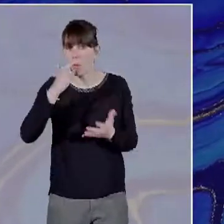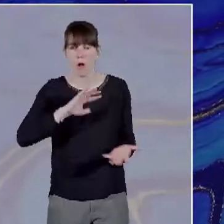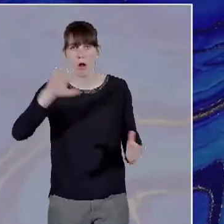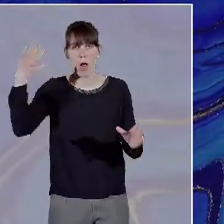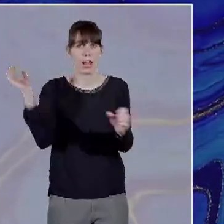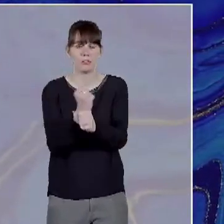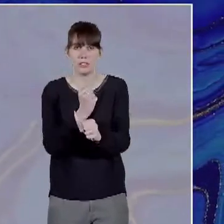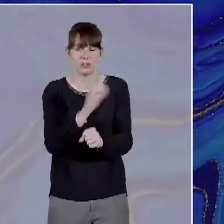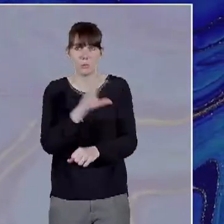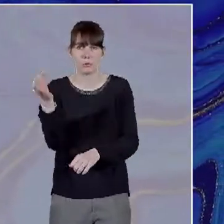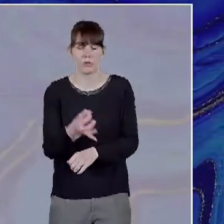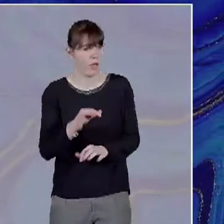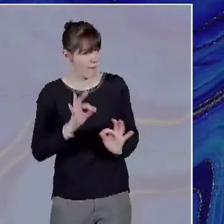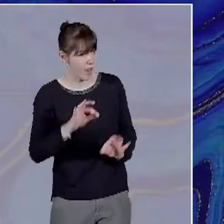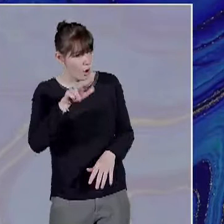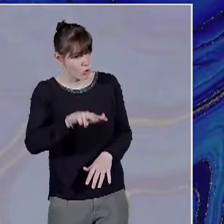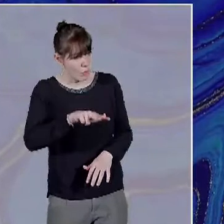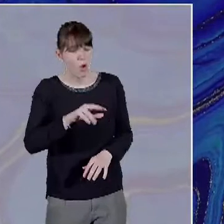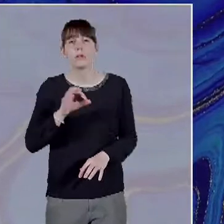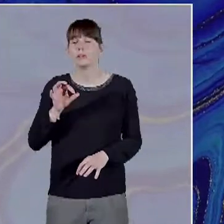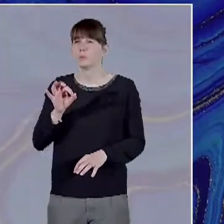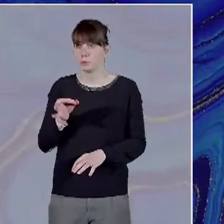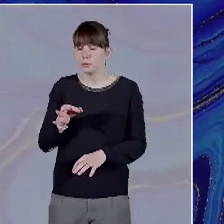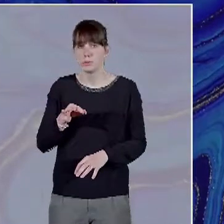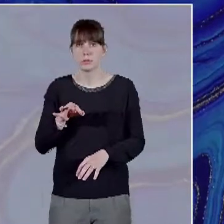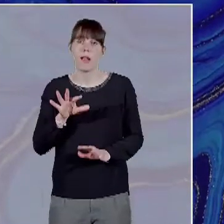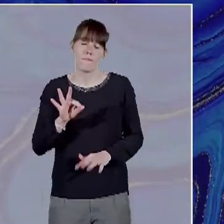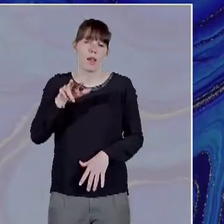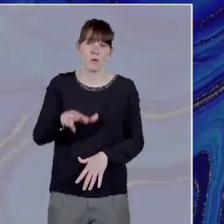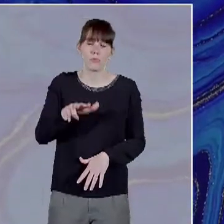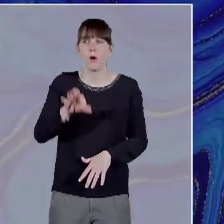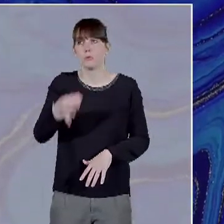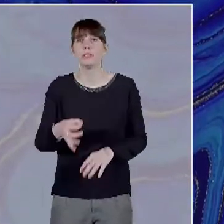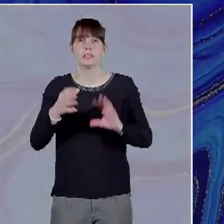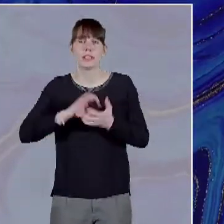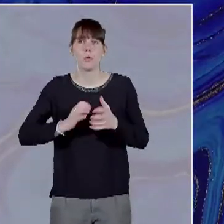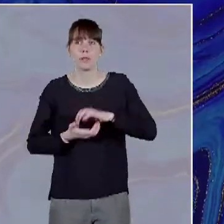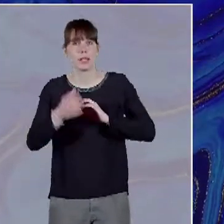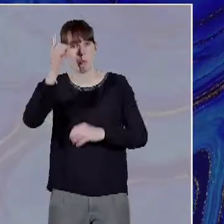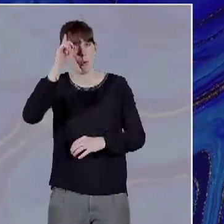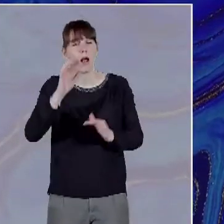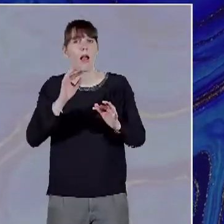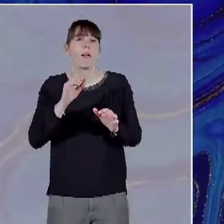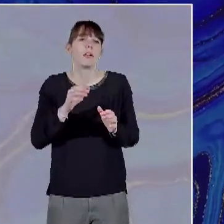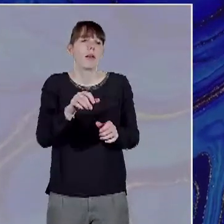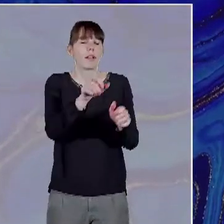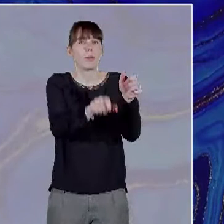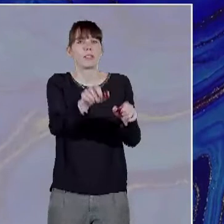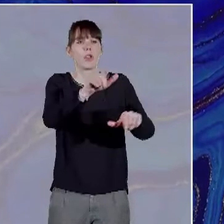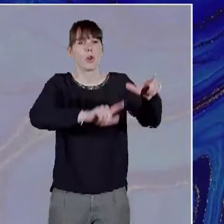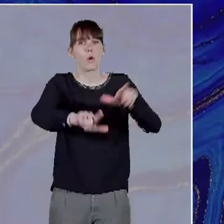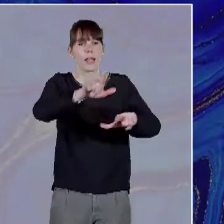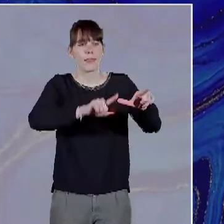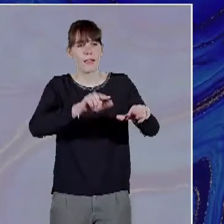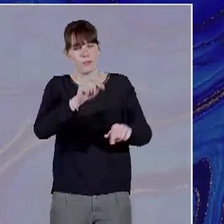Pour les logements, c'est effectivement compliqué, mais c'est les concertations avec les locataires durent longtemps. Il y a beaucoup d'éléments